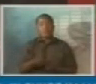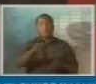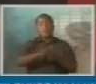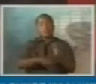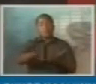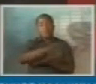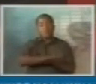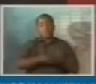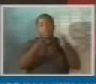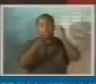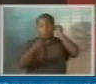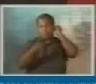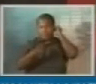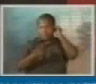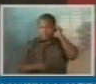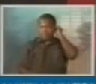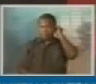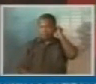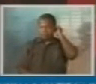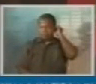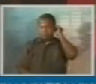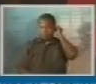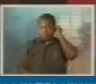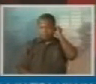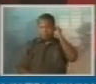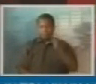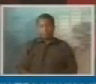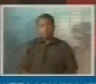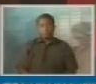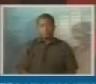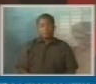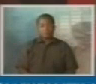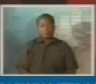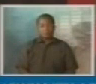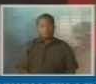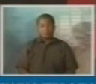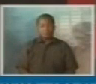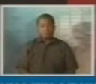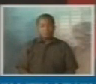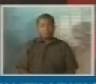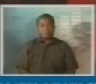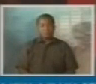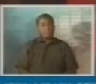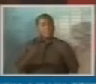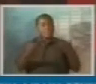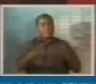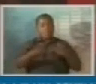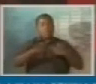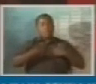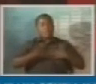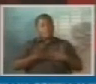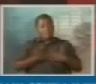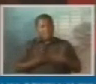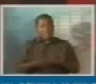zote alizozisema mzee wangu Cheo nimezisikiliza. Wala yeye haogopi. Mwenyekiti, ukipenda kachumbari penda na pilipili. Usipende kachumbari